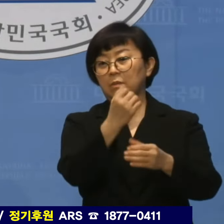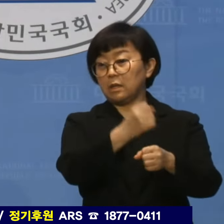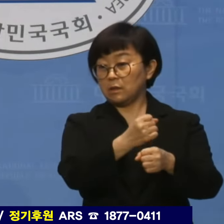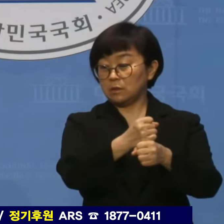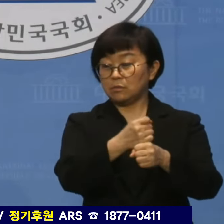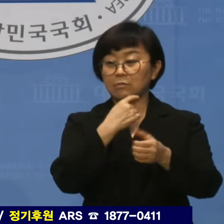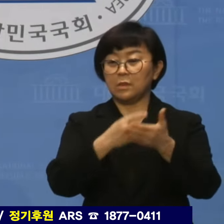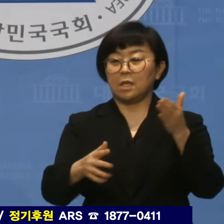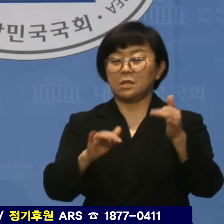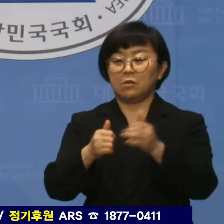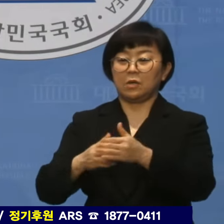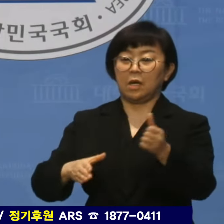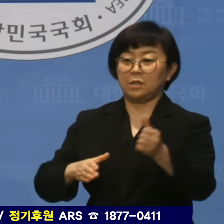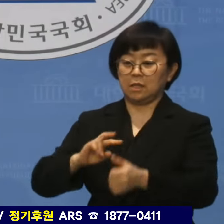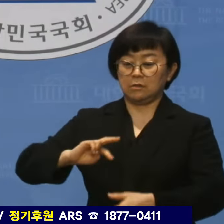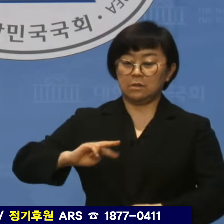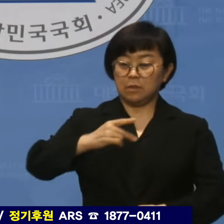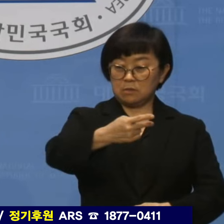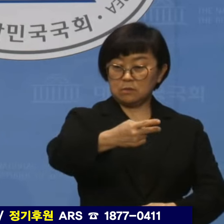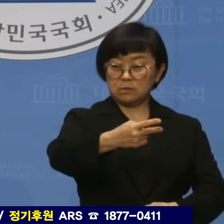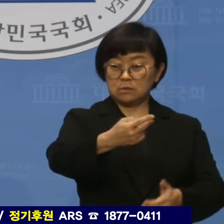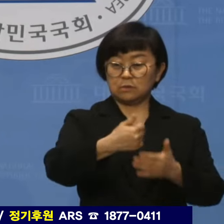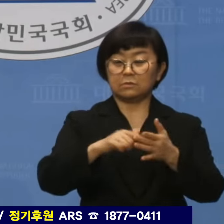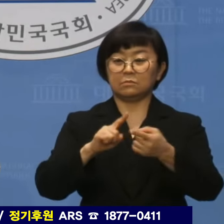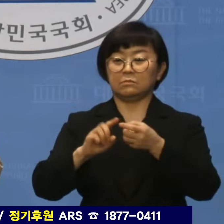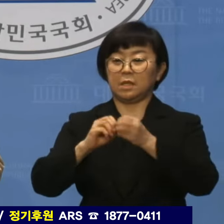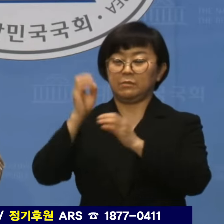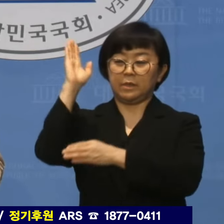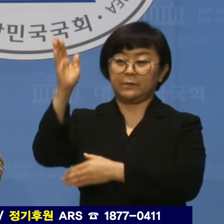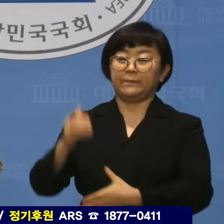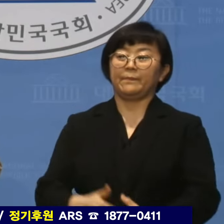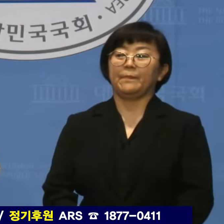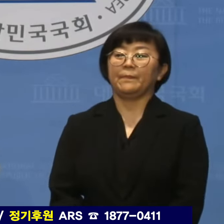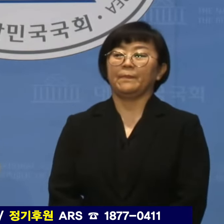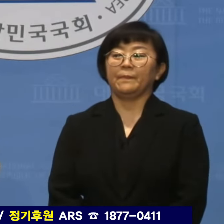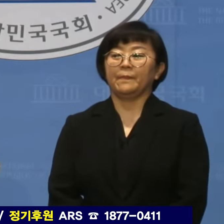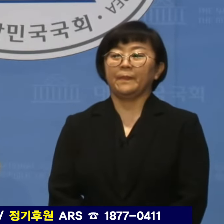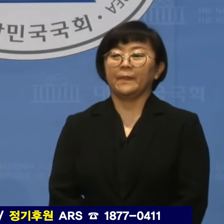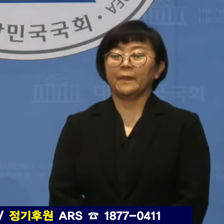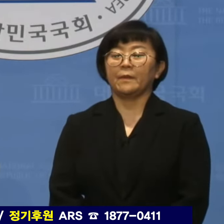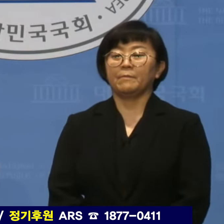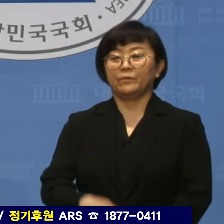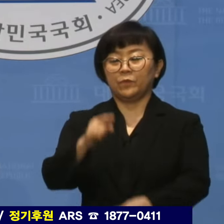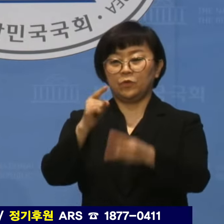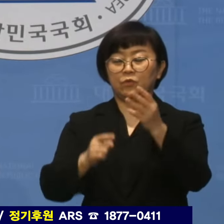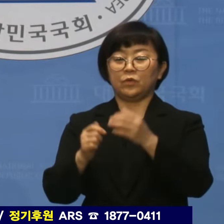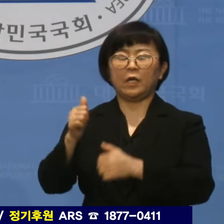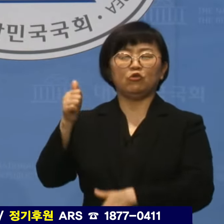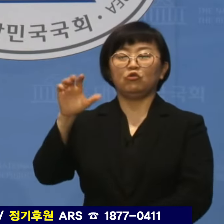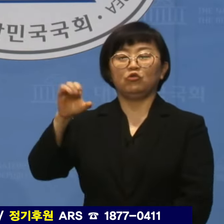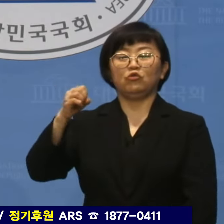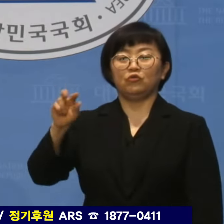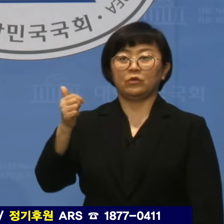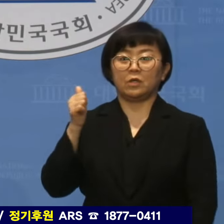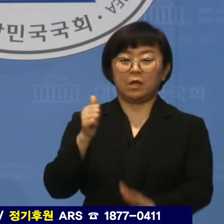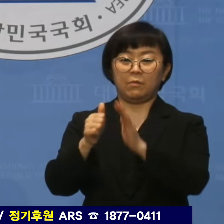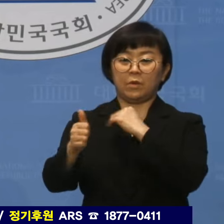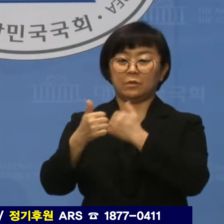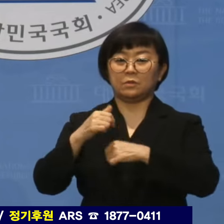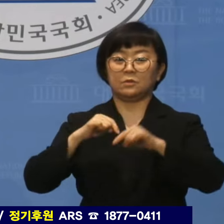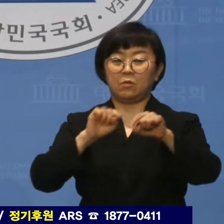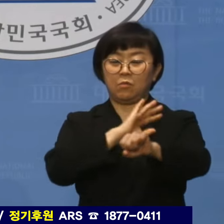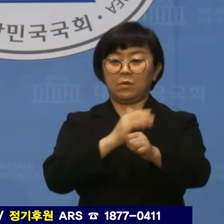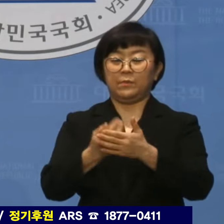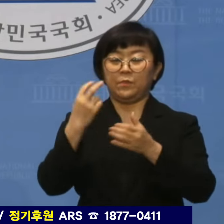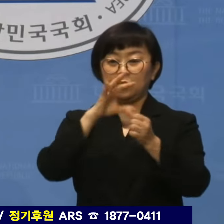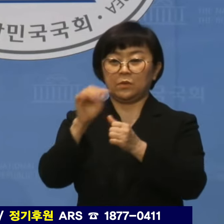식으로 피해자와 가해자를 뒤바꾸는 망언을 한 것입니다. 윤 원내대표가 정권 비호를